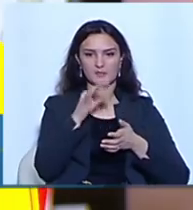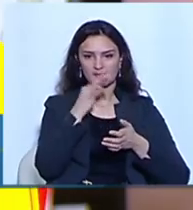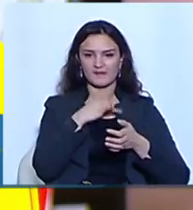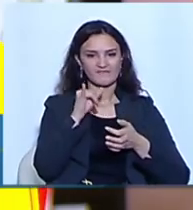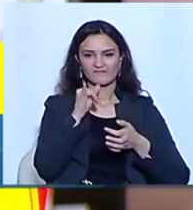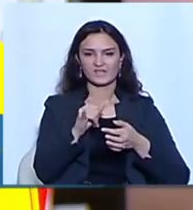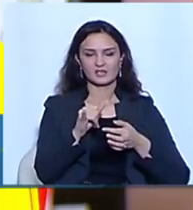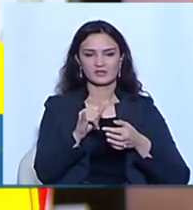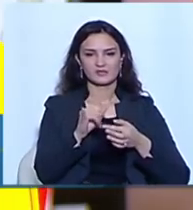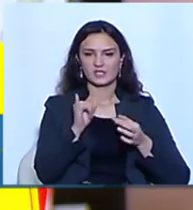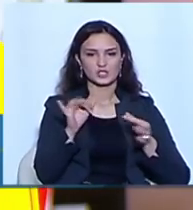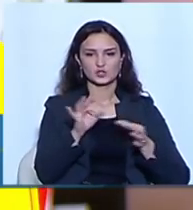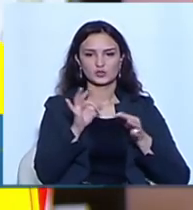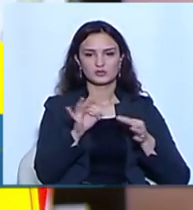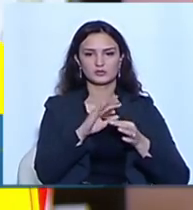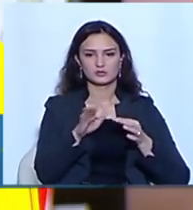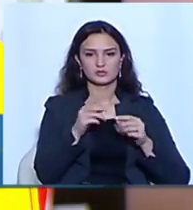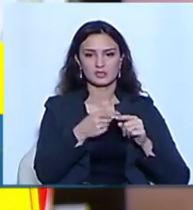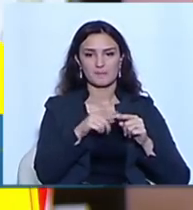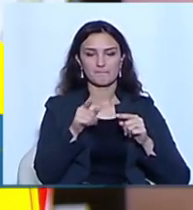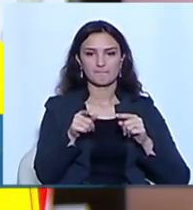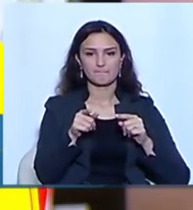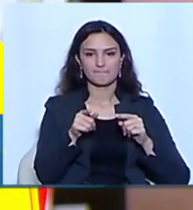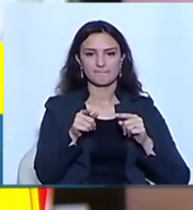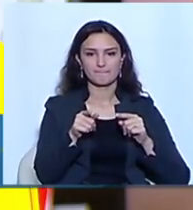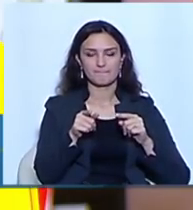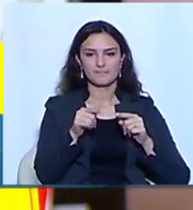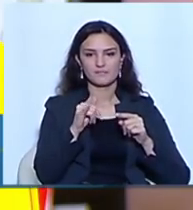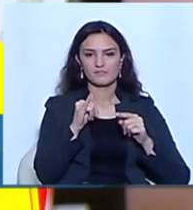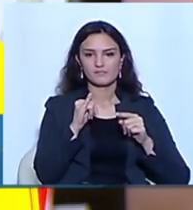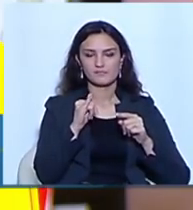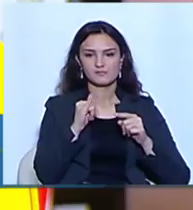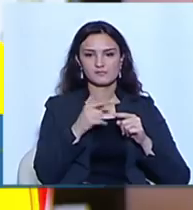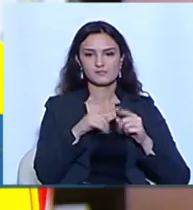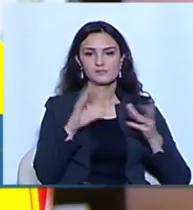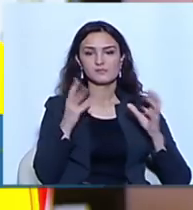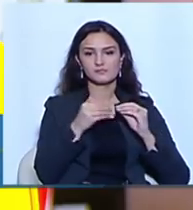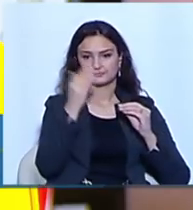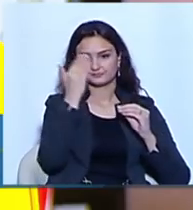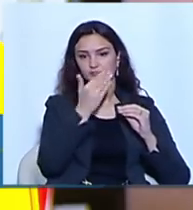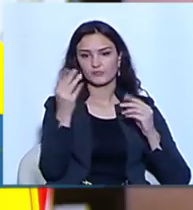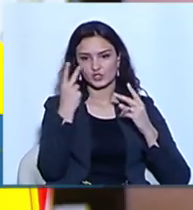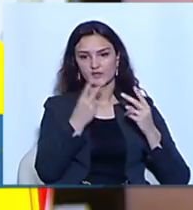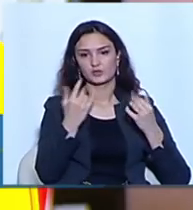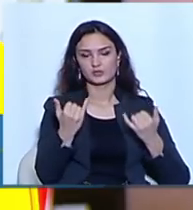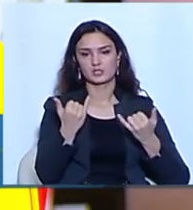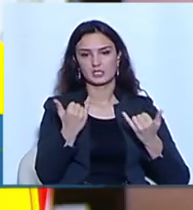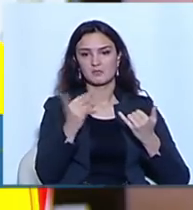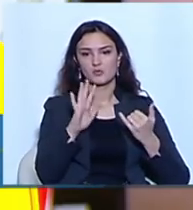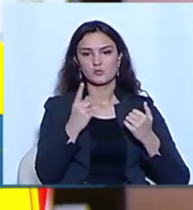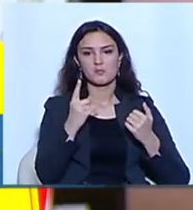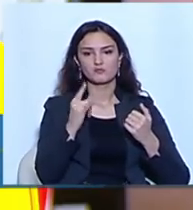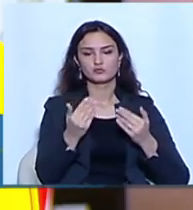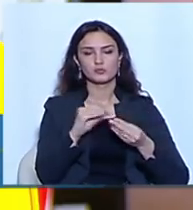ვერ გადავფარავთ, ვერ ასოდეს. ანუ აუნაზღაურებელია ეს დანაკლისი. აუნაზღაურებელია და საზოგადოდ შევხედოთ ახლა. ეს მარტო